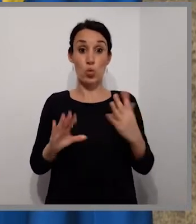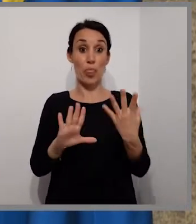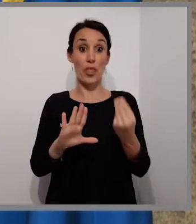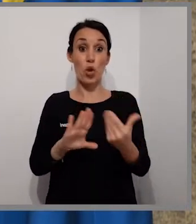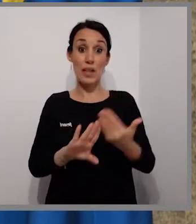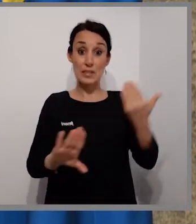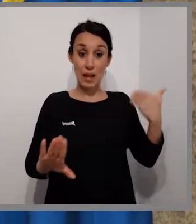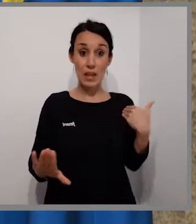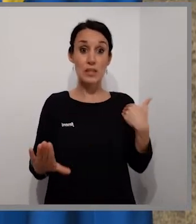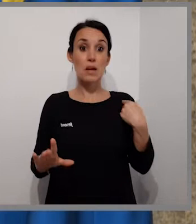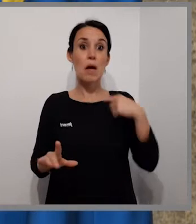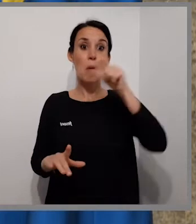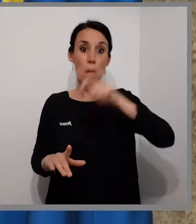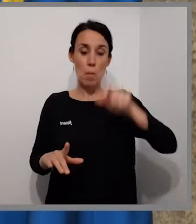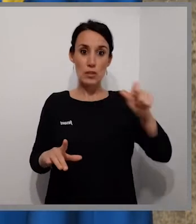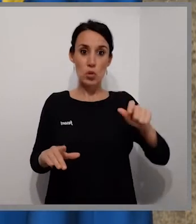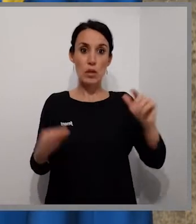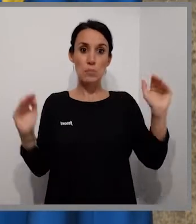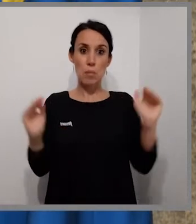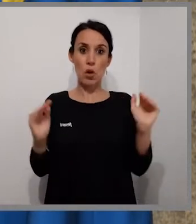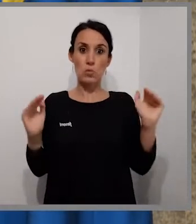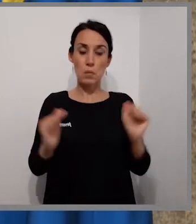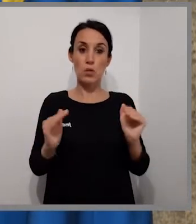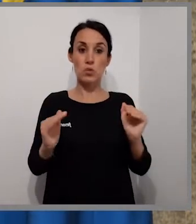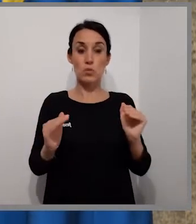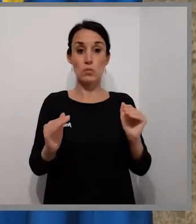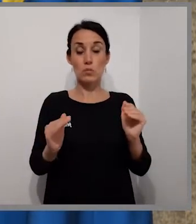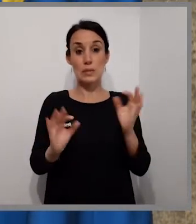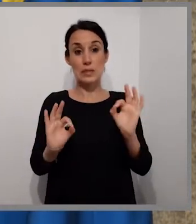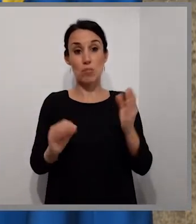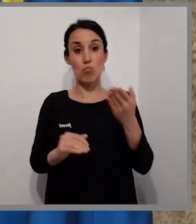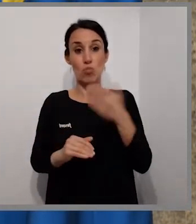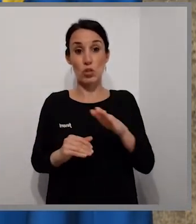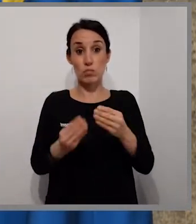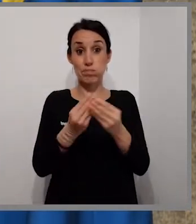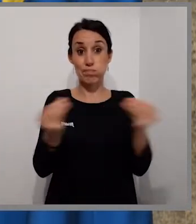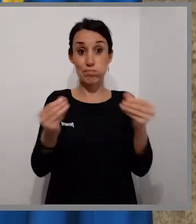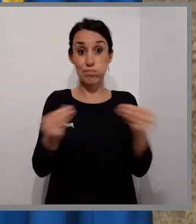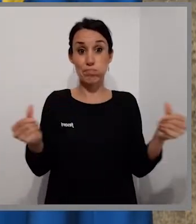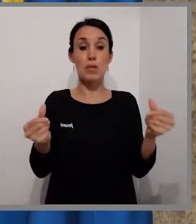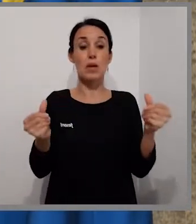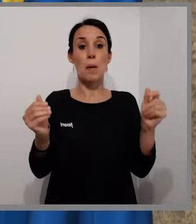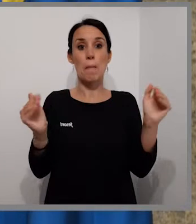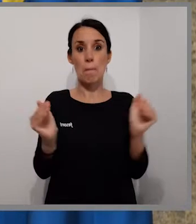5 dies anteriors que hi ha menys persones que han perdut la vida.